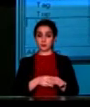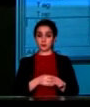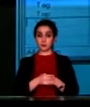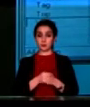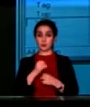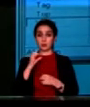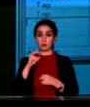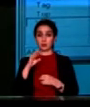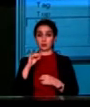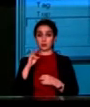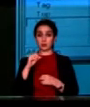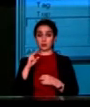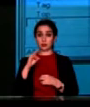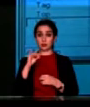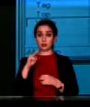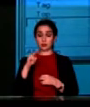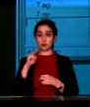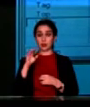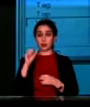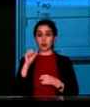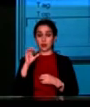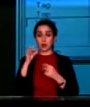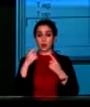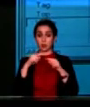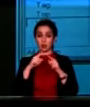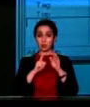spin edit obyektini, demak, boshlang'ich